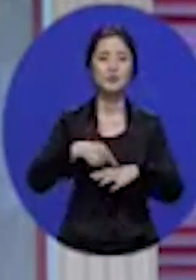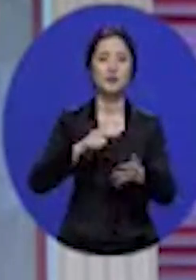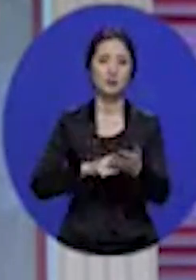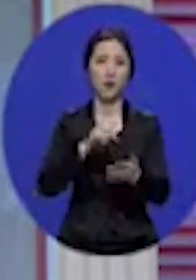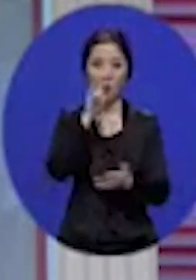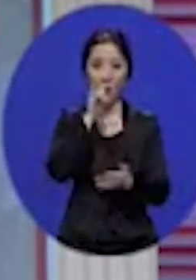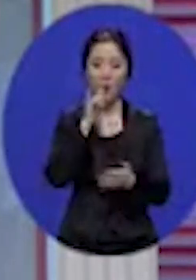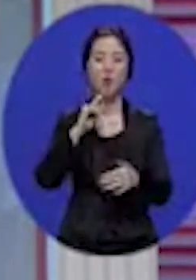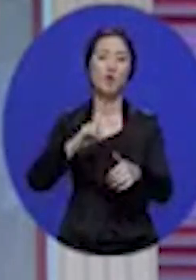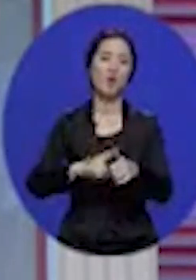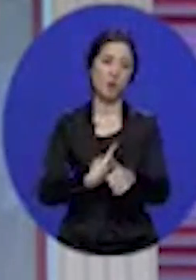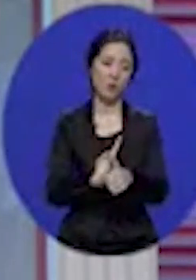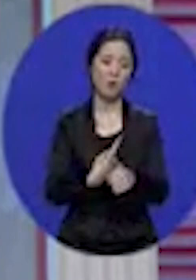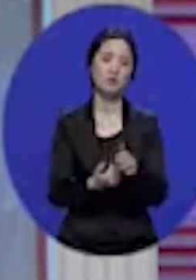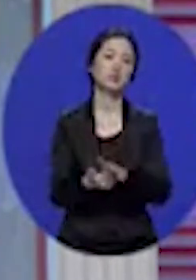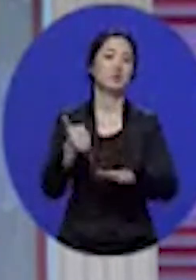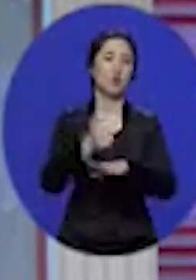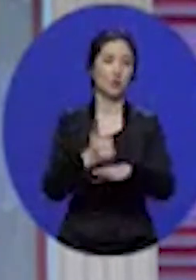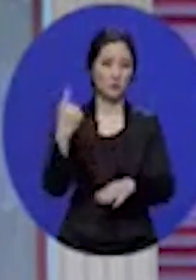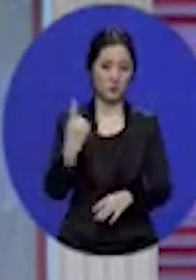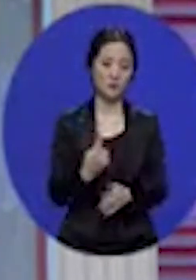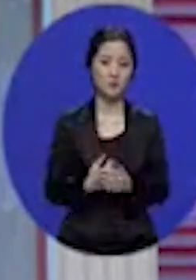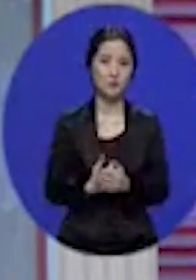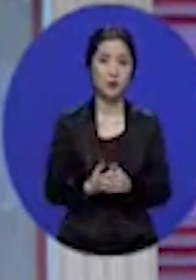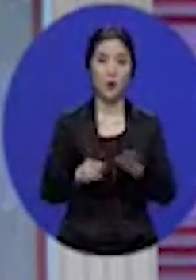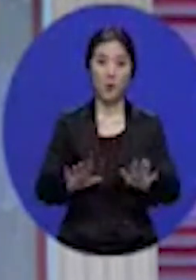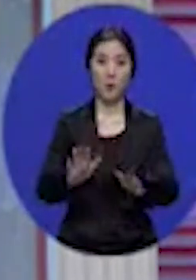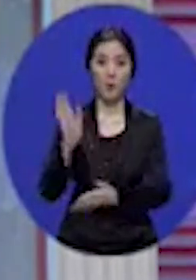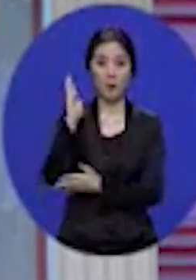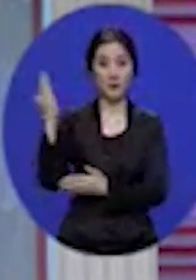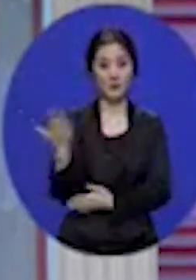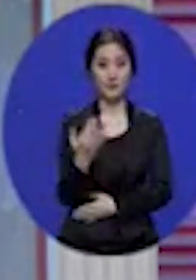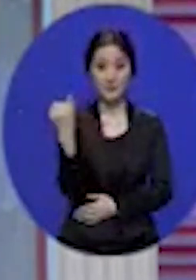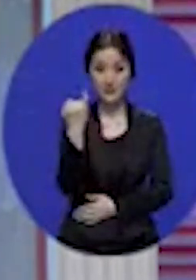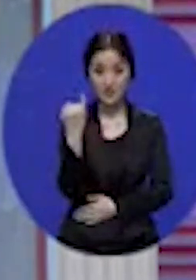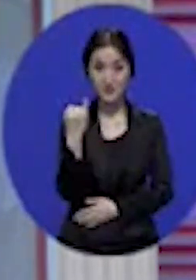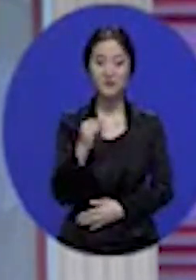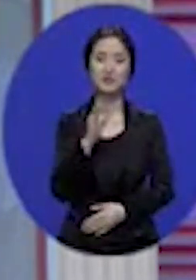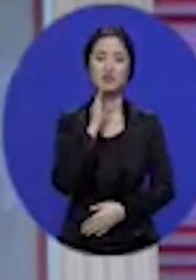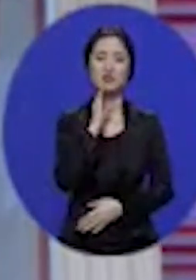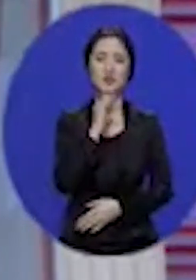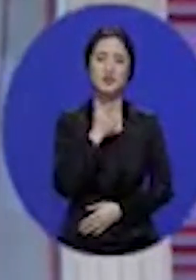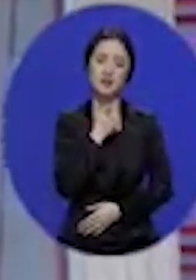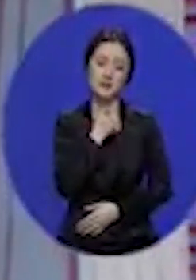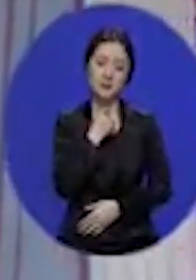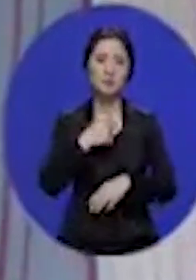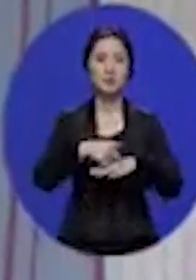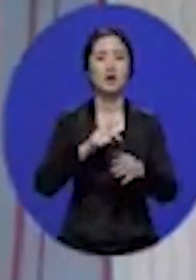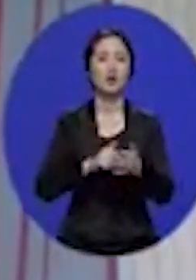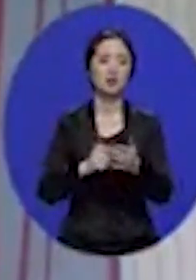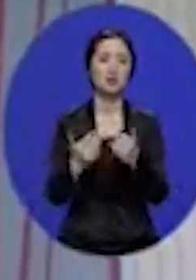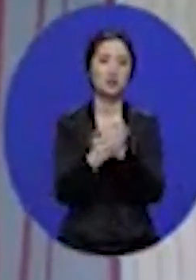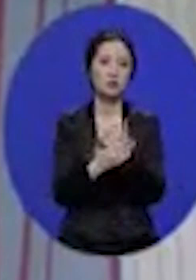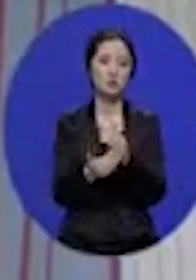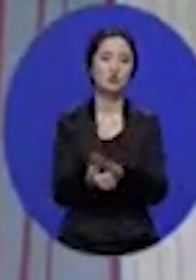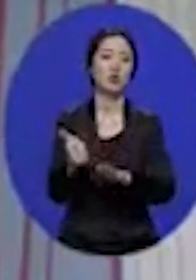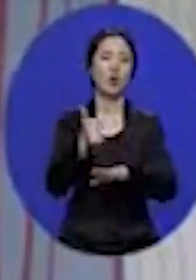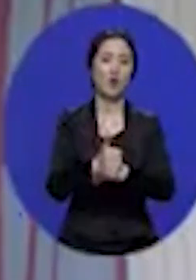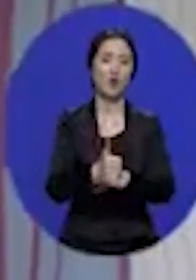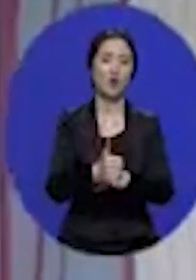분도 이 절실함으로 인생을 성공으로 만드신 분이에요. 원래 그 시골에서 태어났답니다. 산골에서